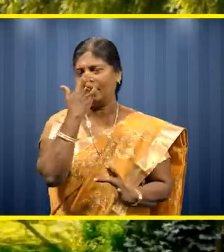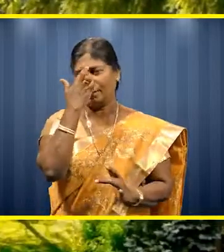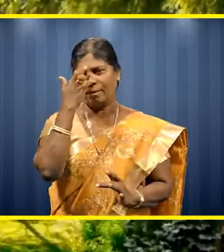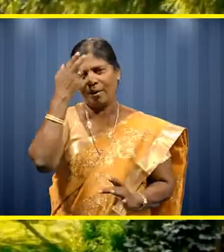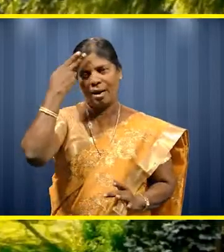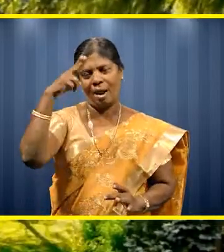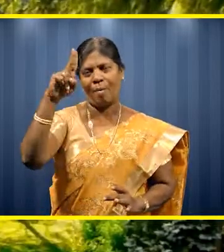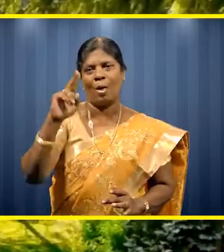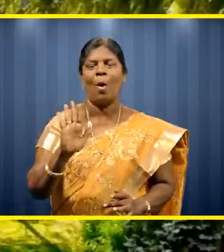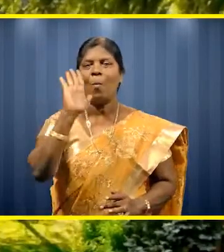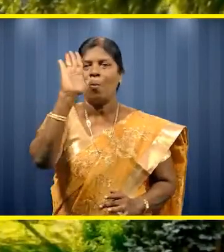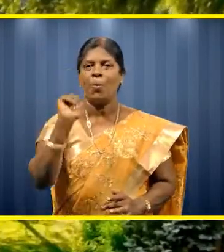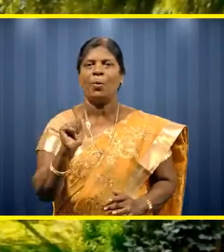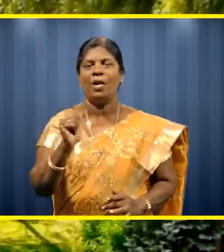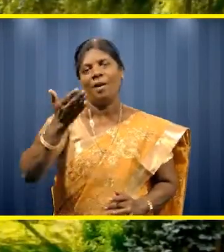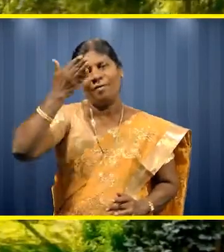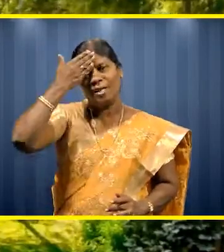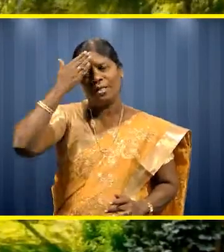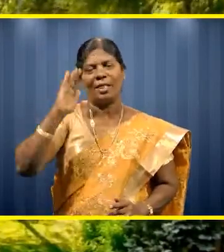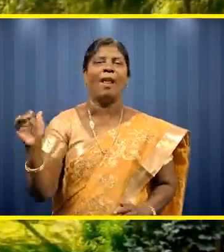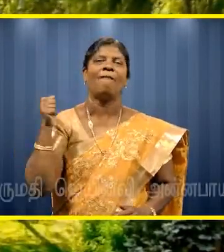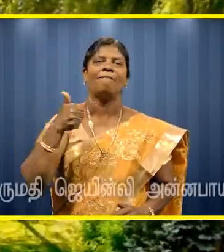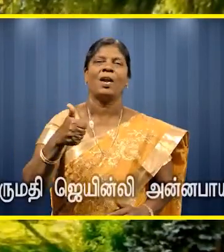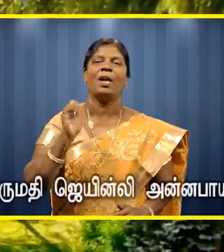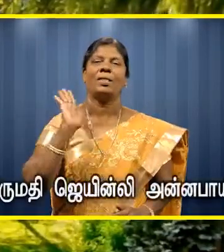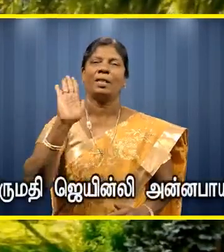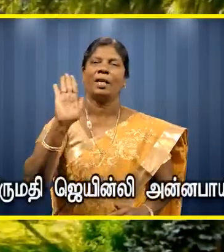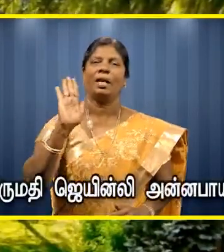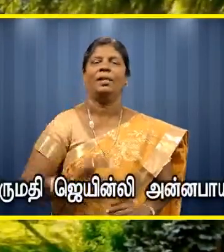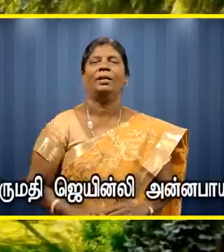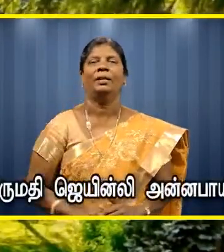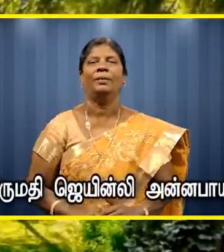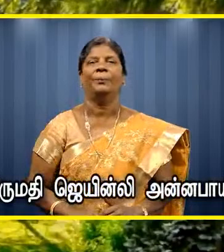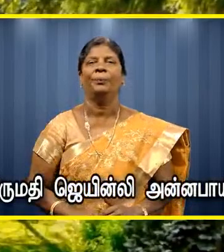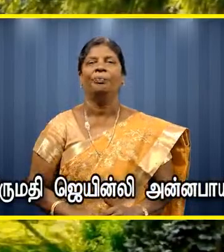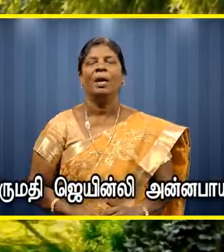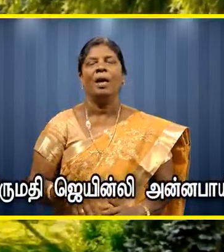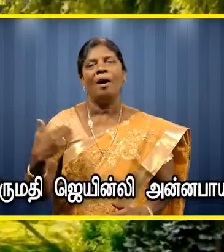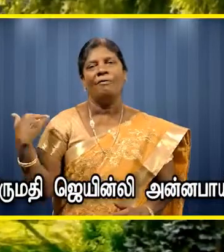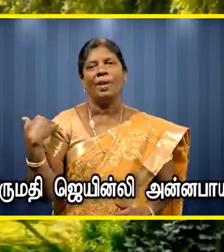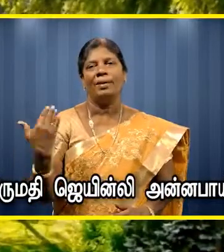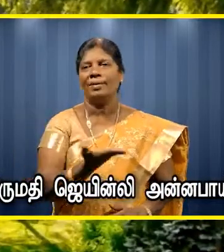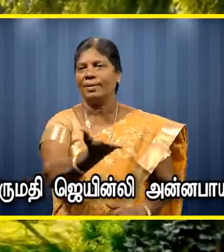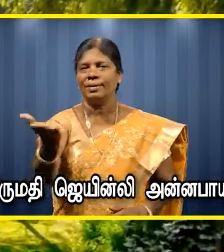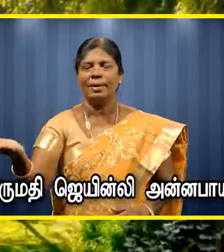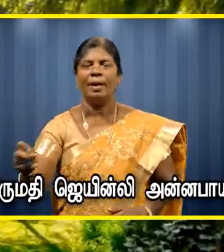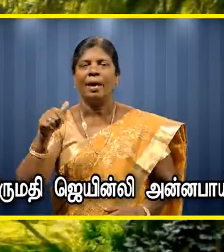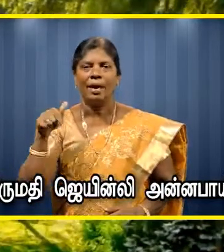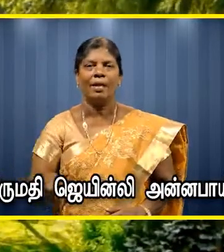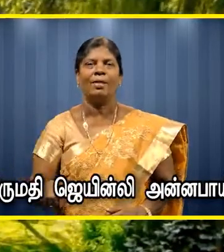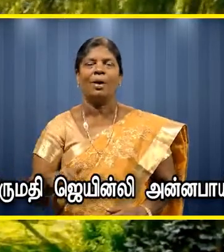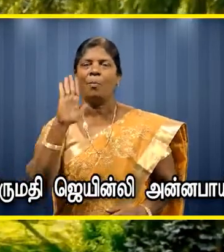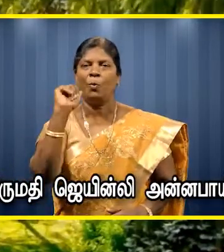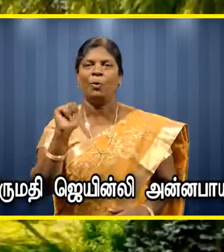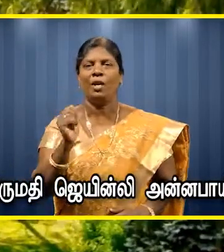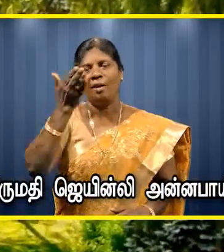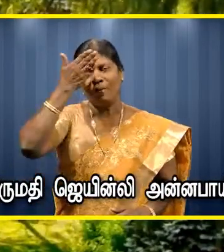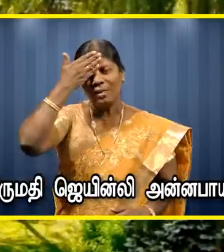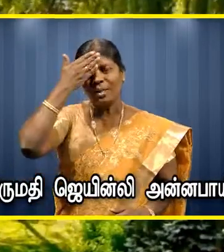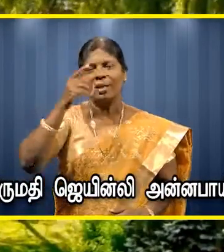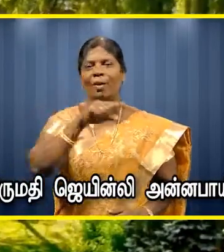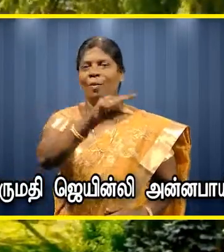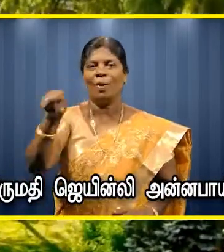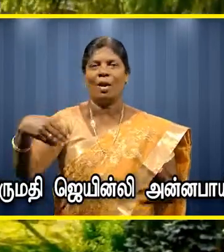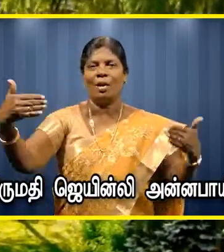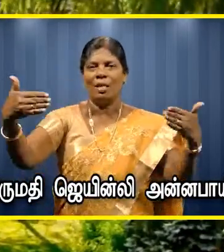கிறிஸ்துவின் நாமத்தில் புத்தாண்டு நல்வாழ்த்துக்கள். நண்பர்களே, இந்த புதிய வருஷத்தில் உங்களை